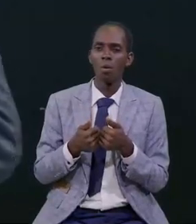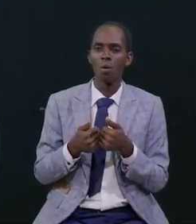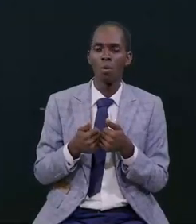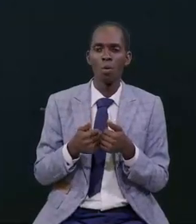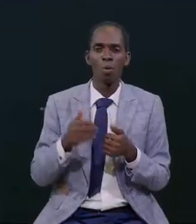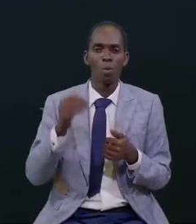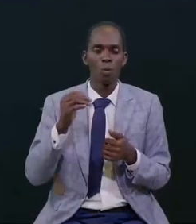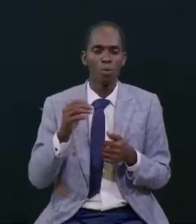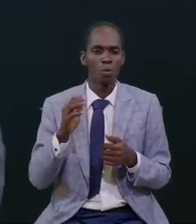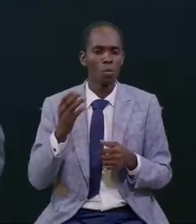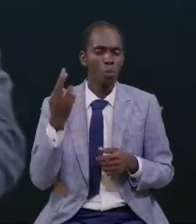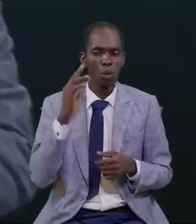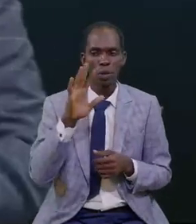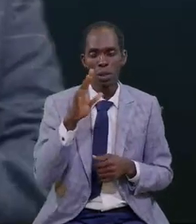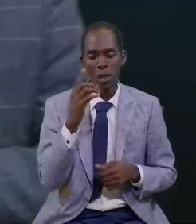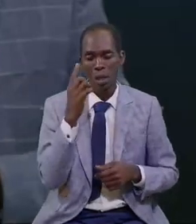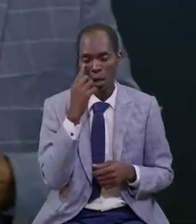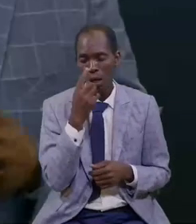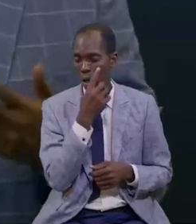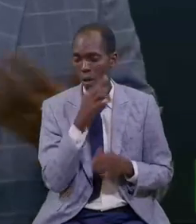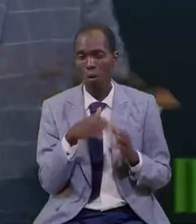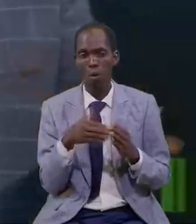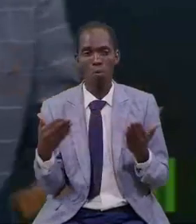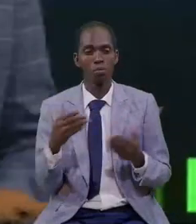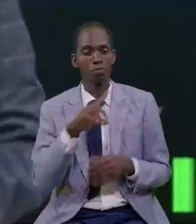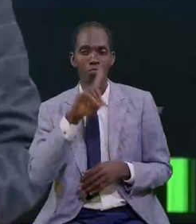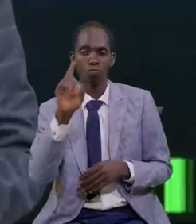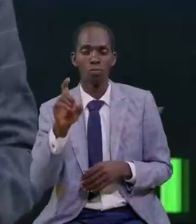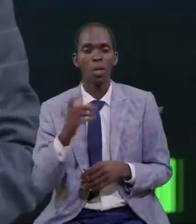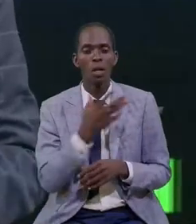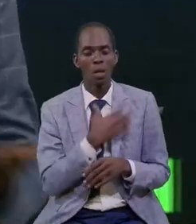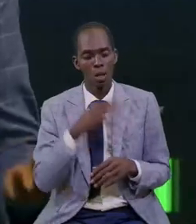étit ouvert verset 11 il